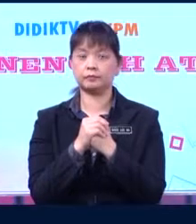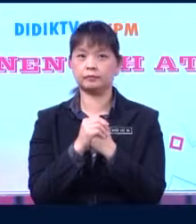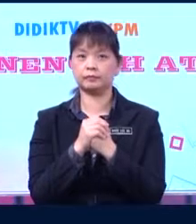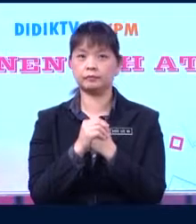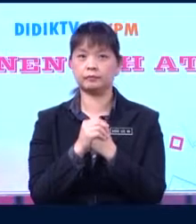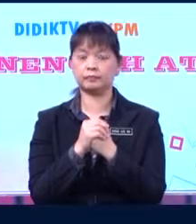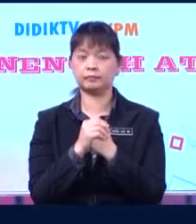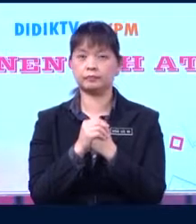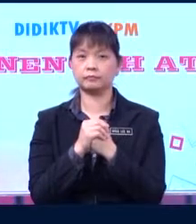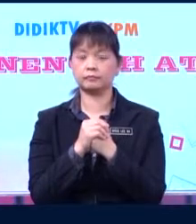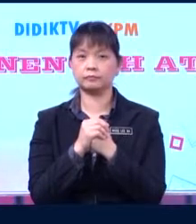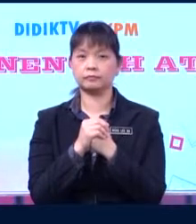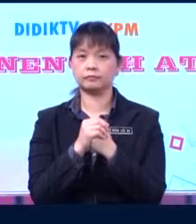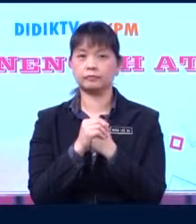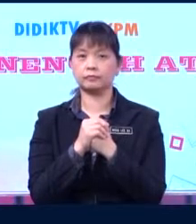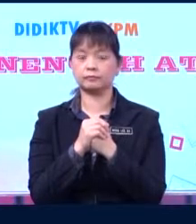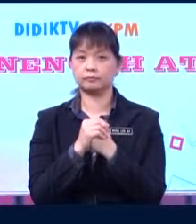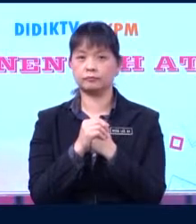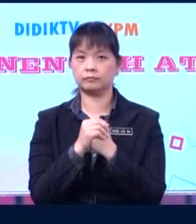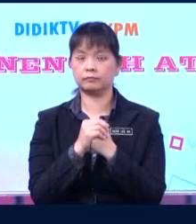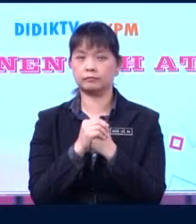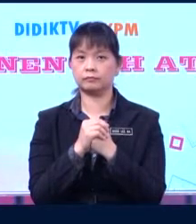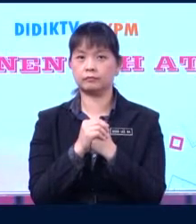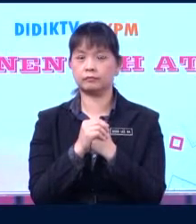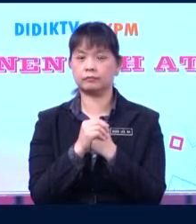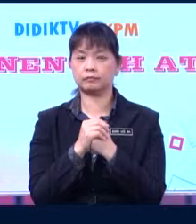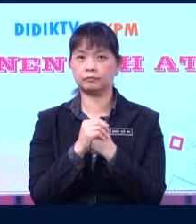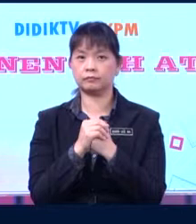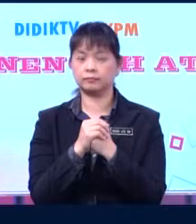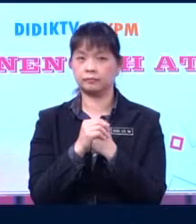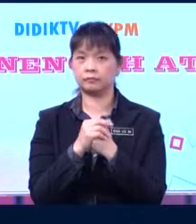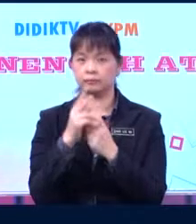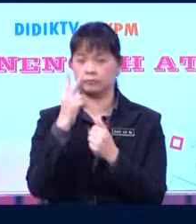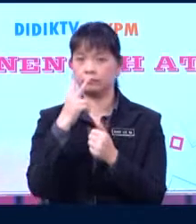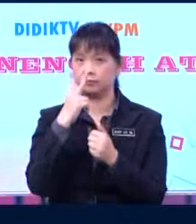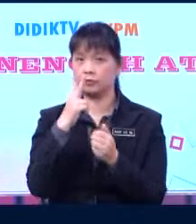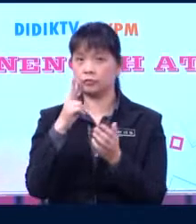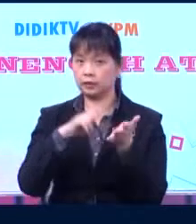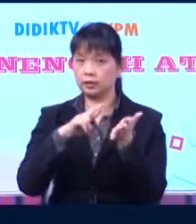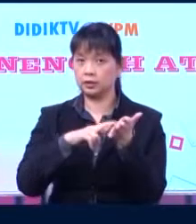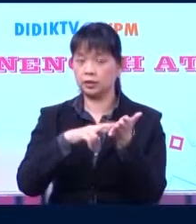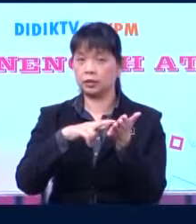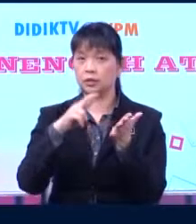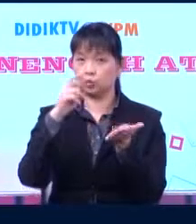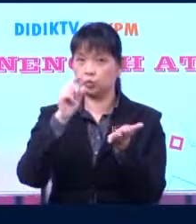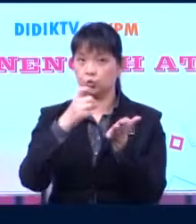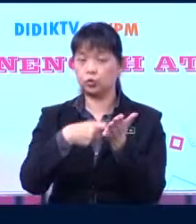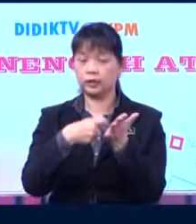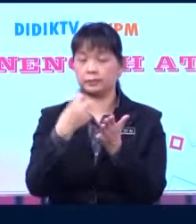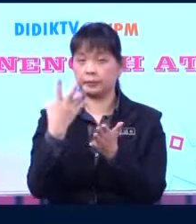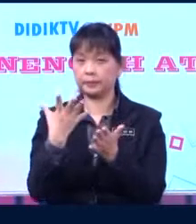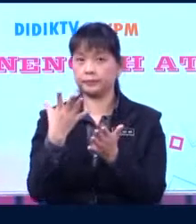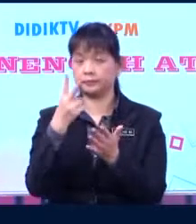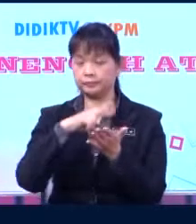adalah 11007 dan 28 tahun hitung bayar juga